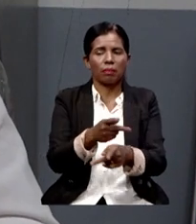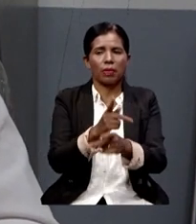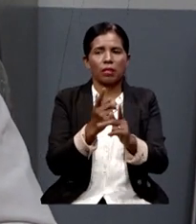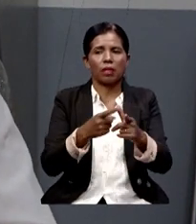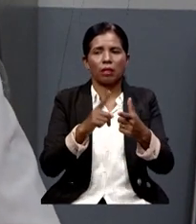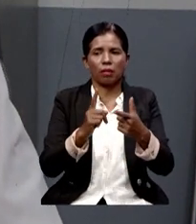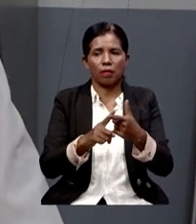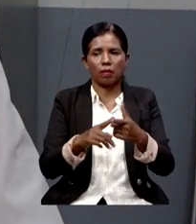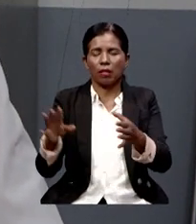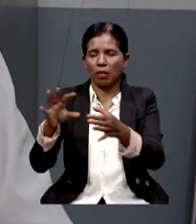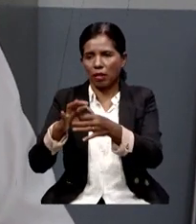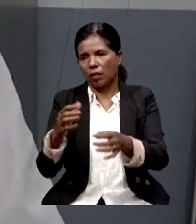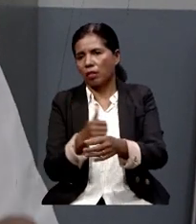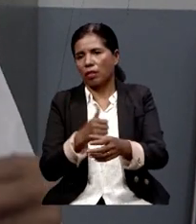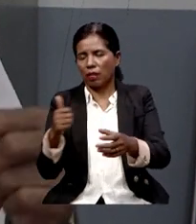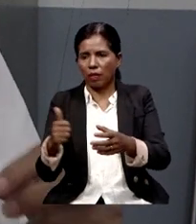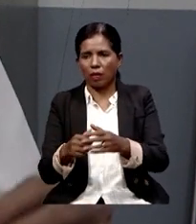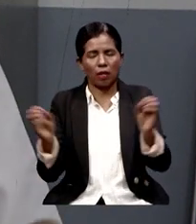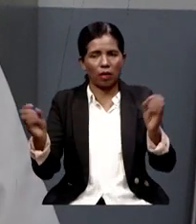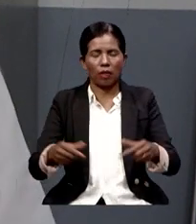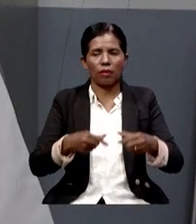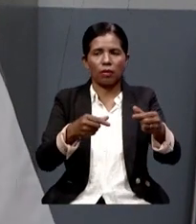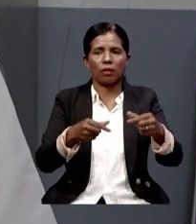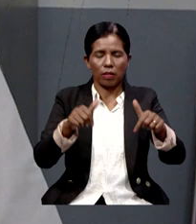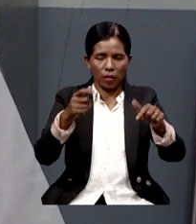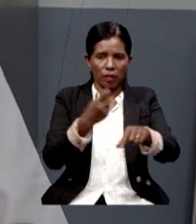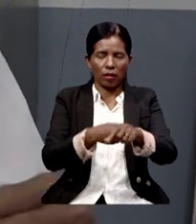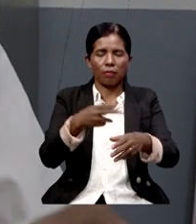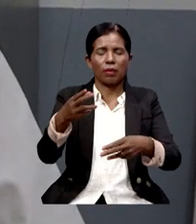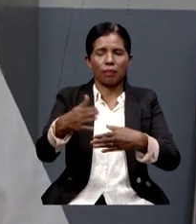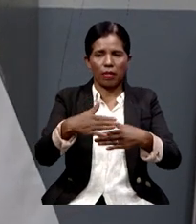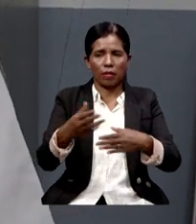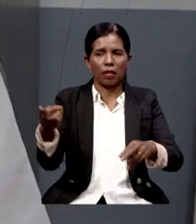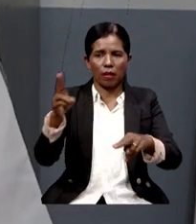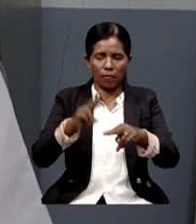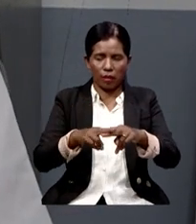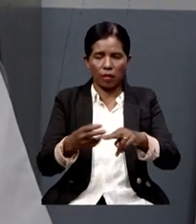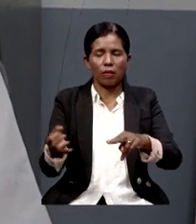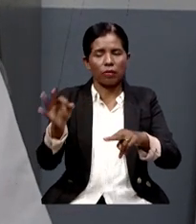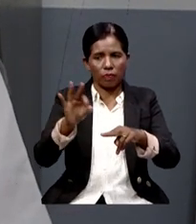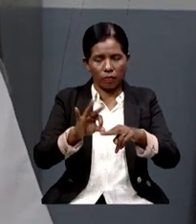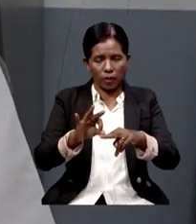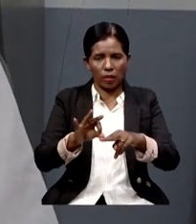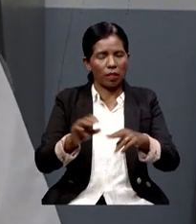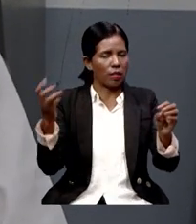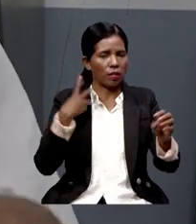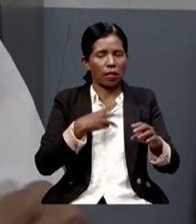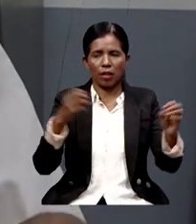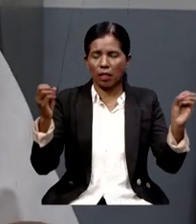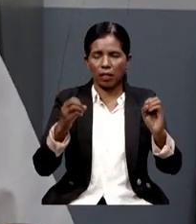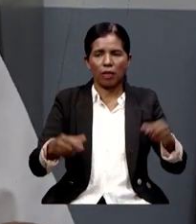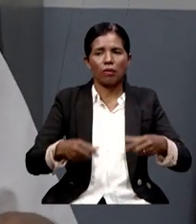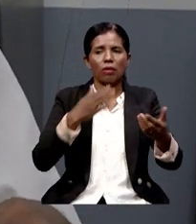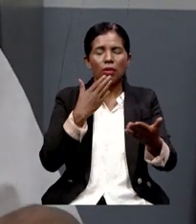ita liga fali ba buas sira nebe ke la fo lucro ia tempo badak aumenta funan mai be ita la hamosu beneficio